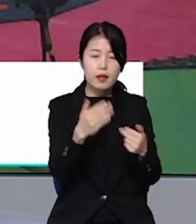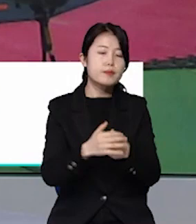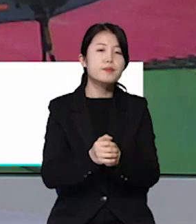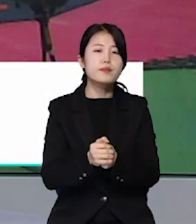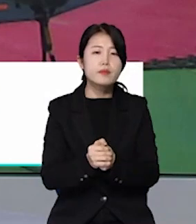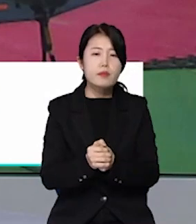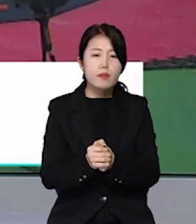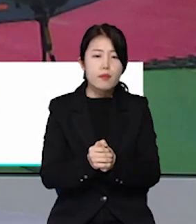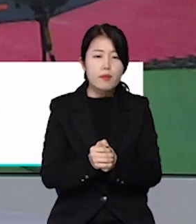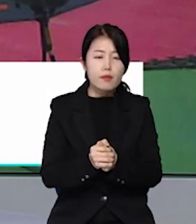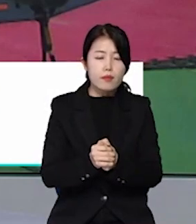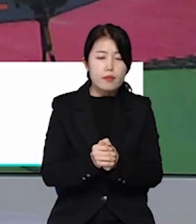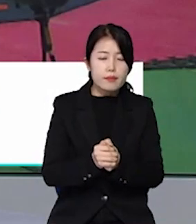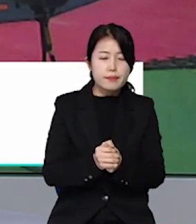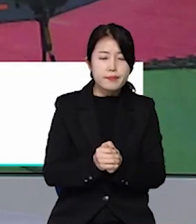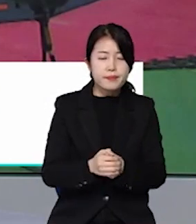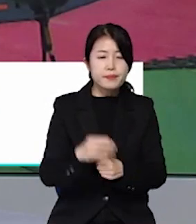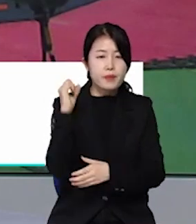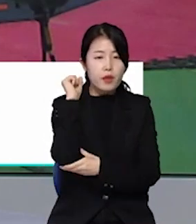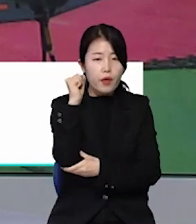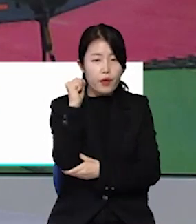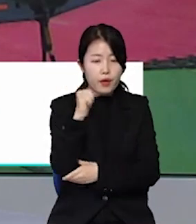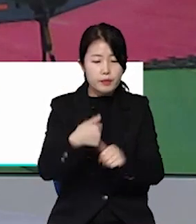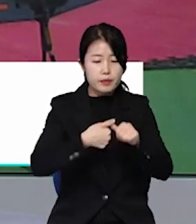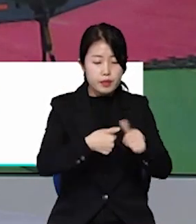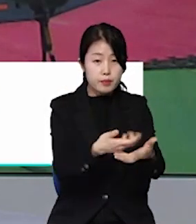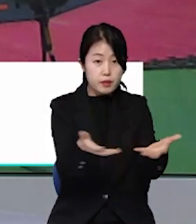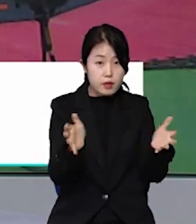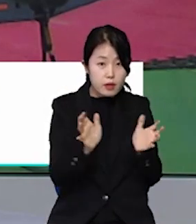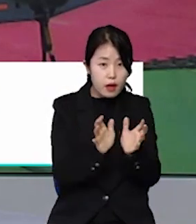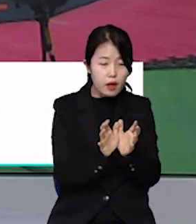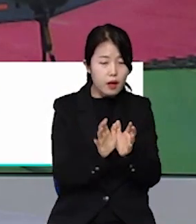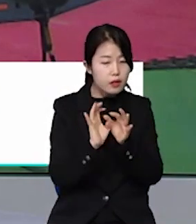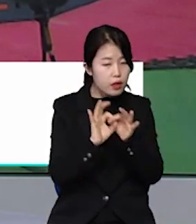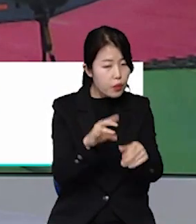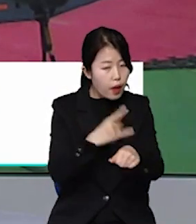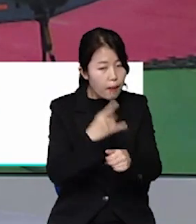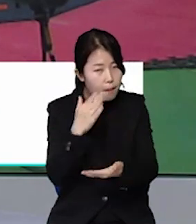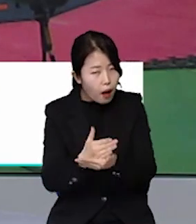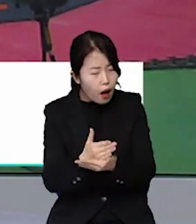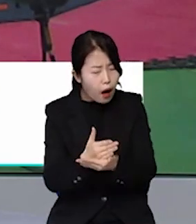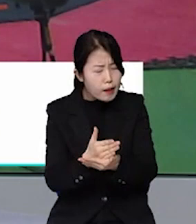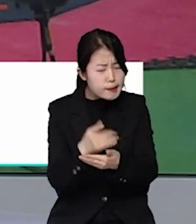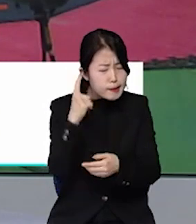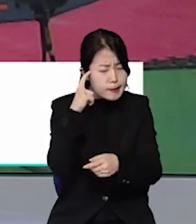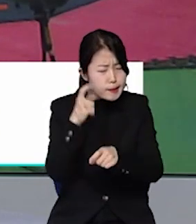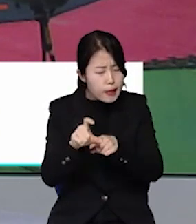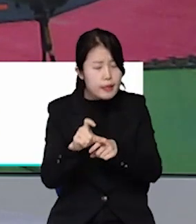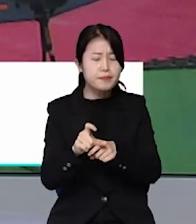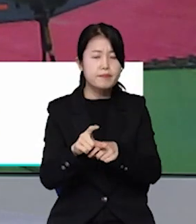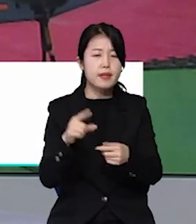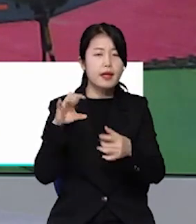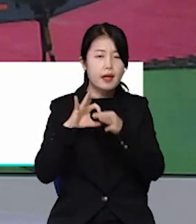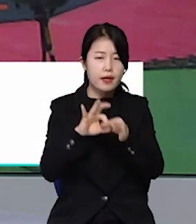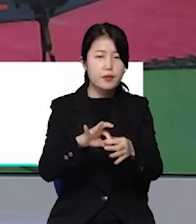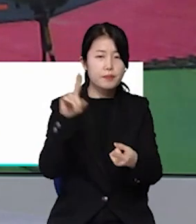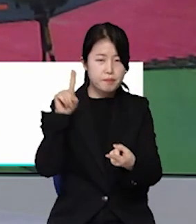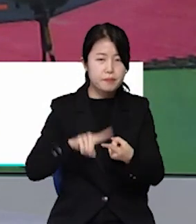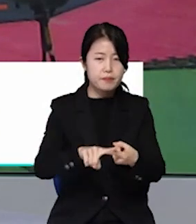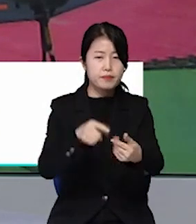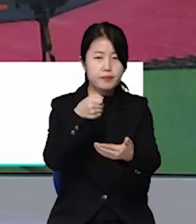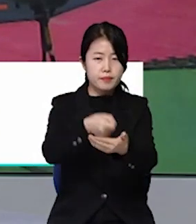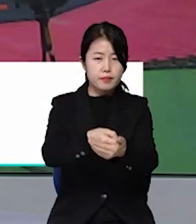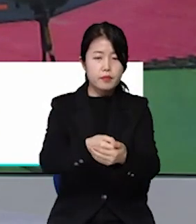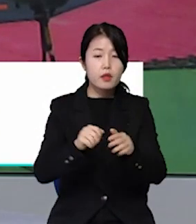존폐 기로에 섰던 영암군 민속씨름단이 존치하는 것으로 결정됐습니다. 군정 홍보와 혈세 낭비가 엇갈린